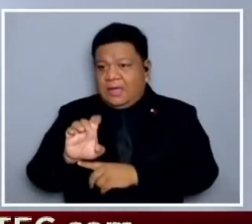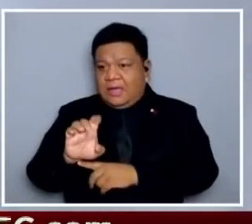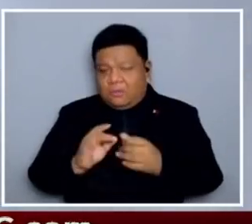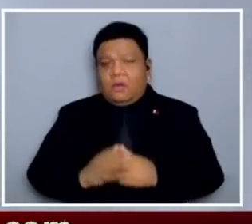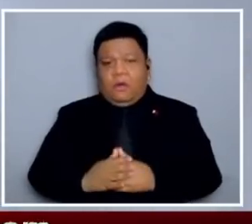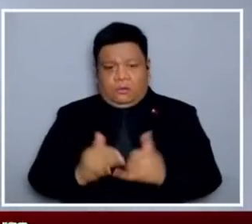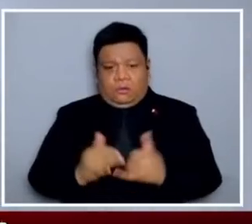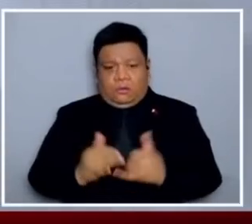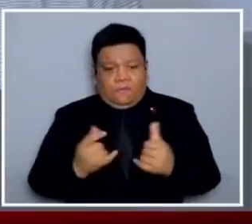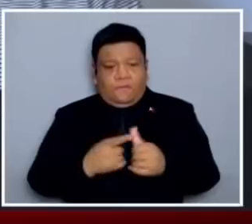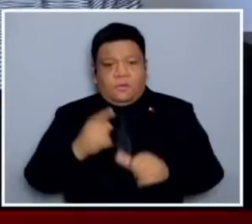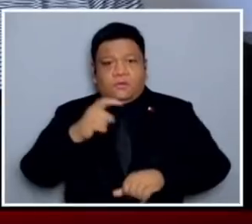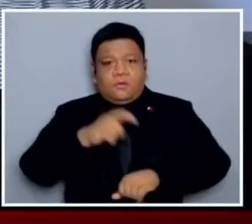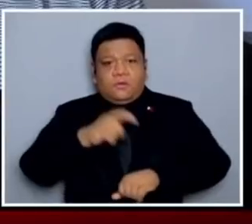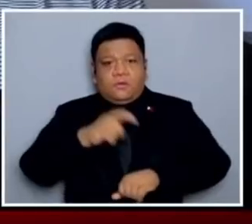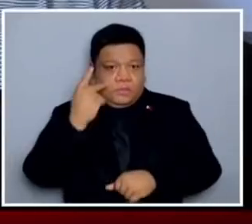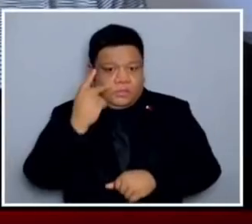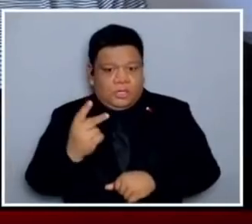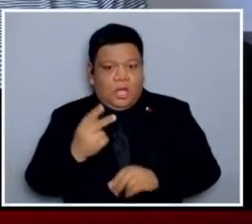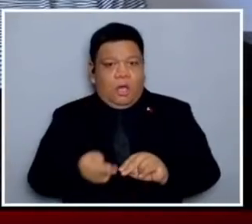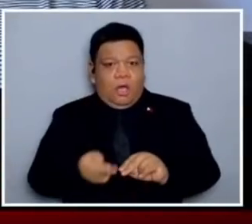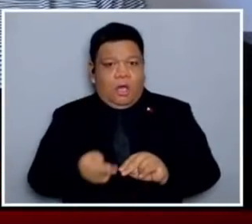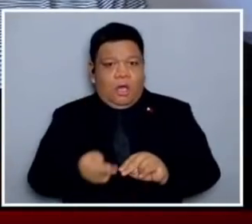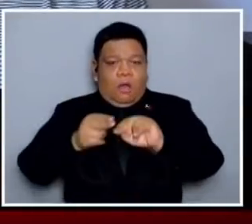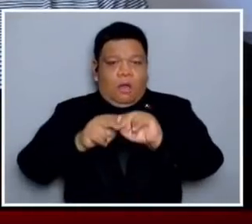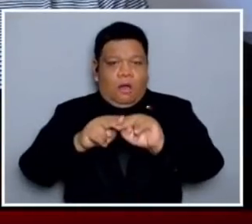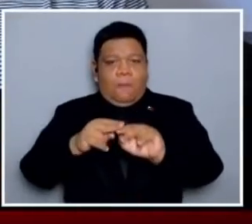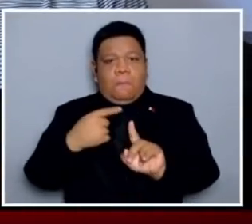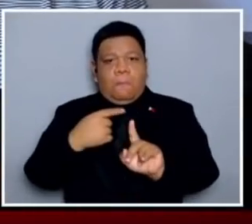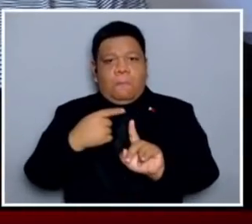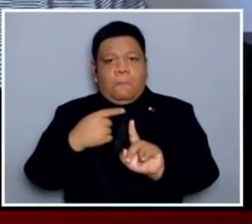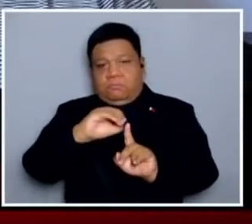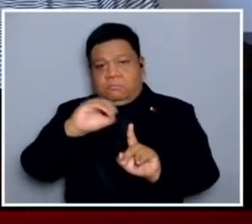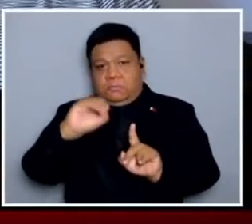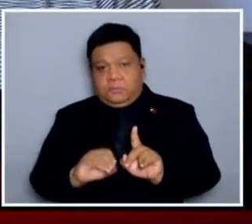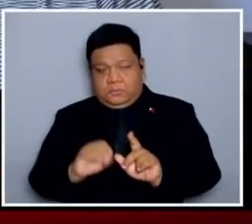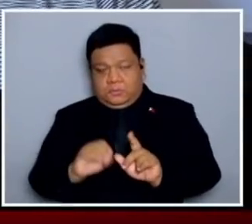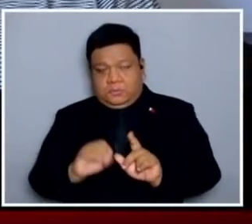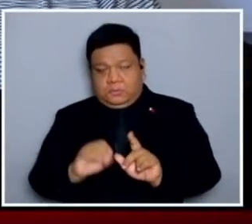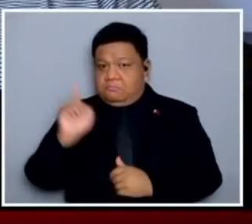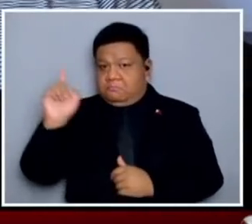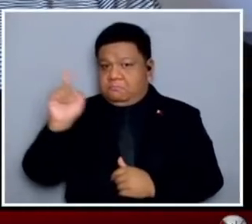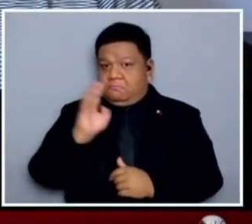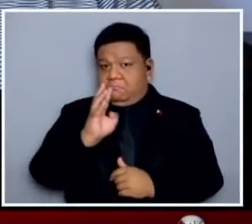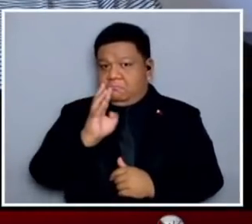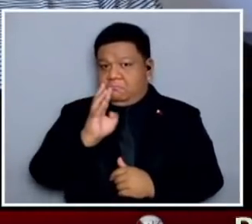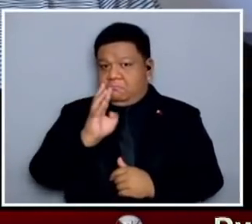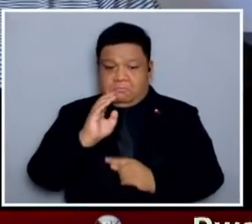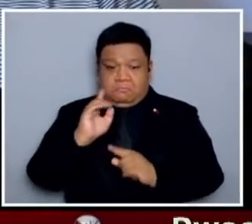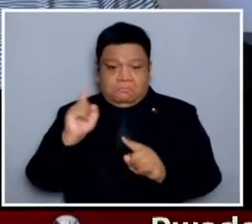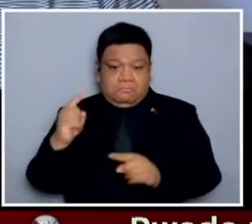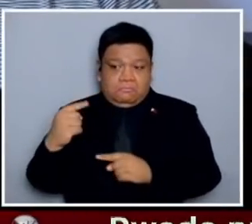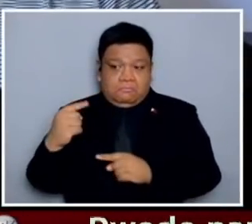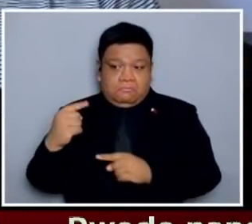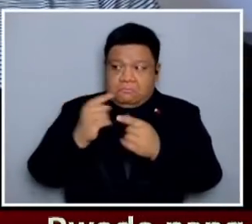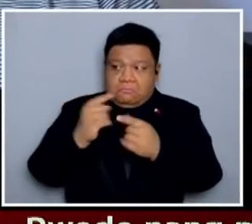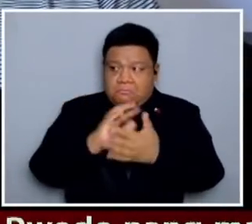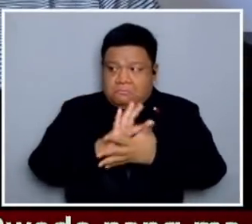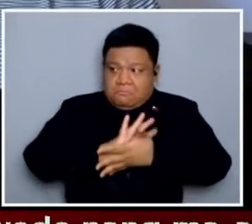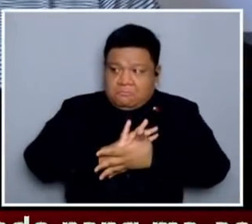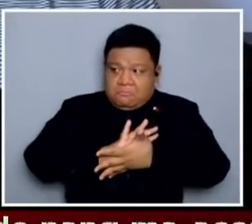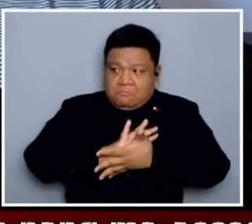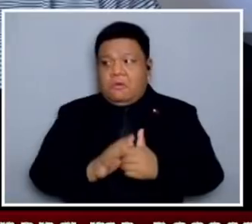rate. Definitely, throughout this pandemic, hindi natin nakita yung gantong kabilis na pagtaas, no? From 0.9%, biglang naging